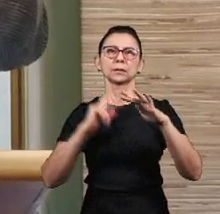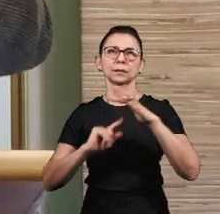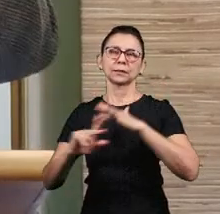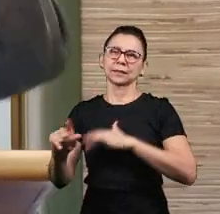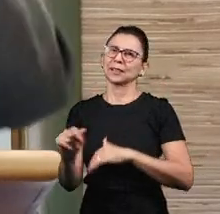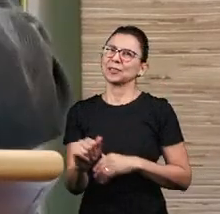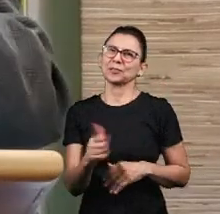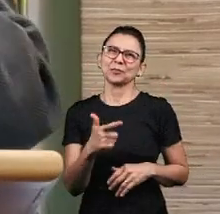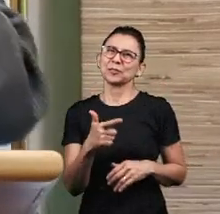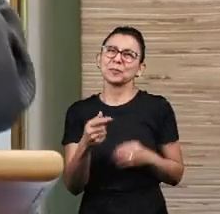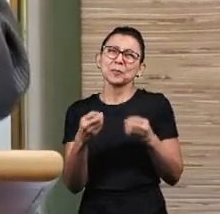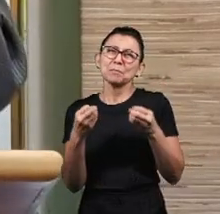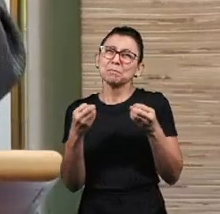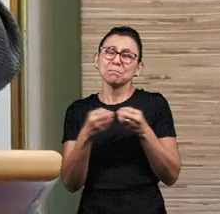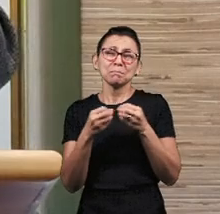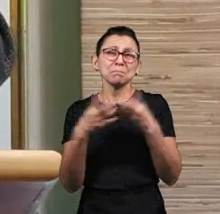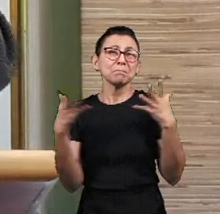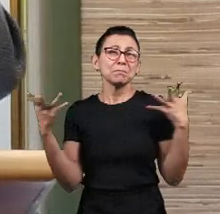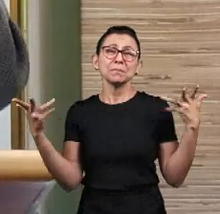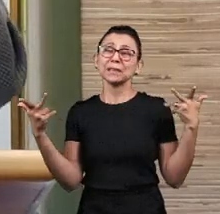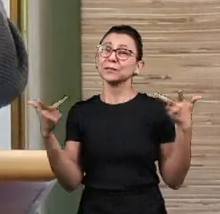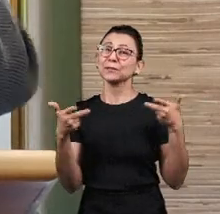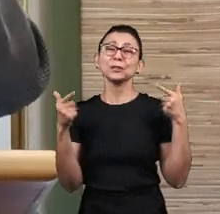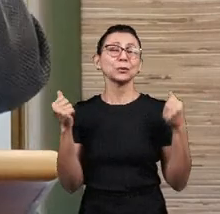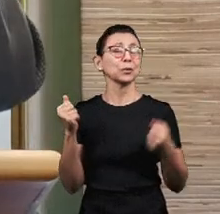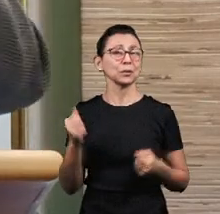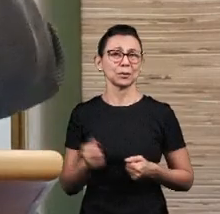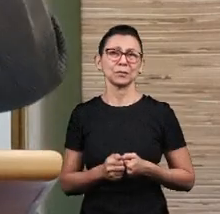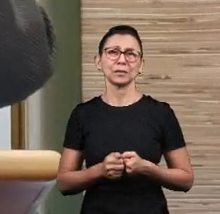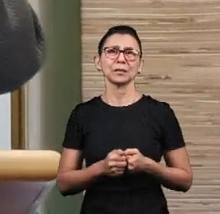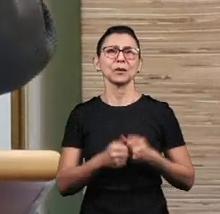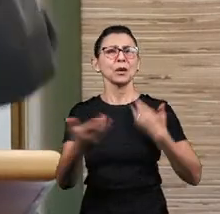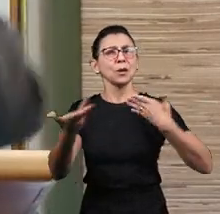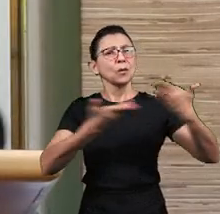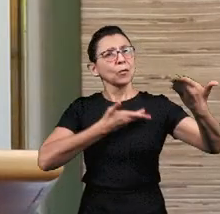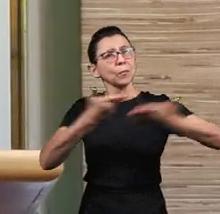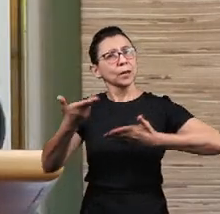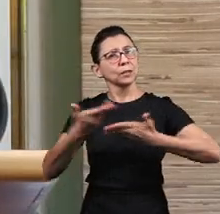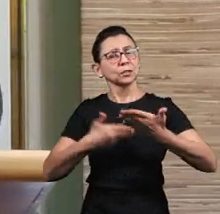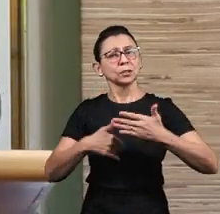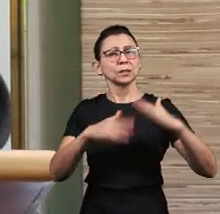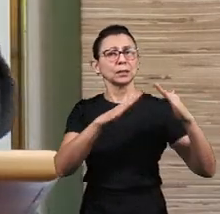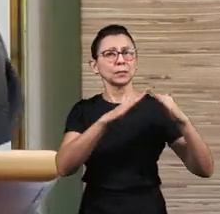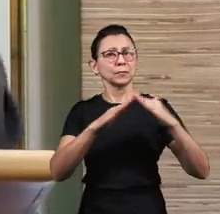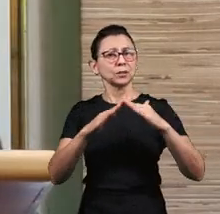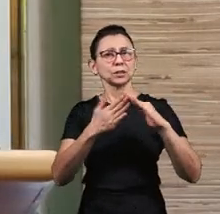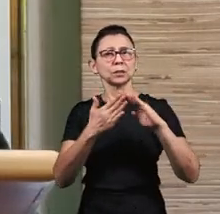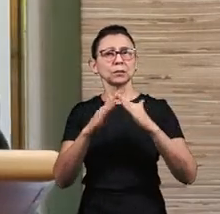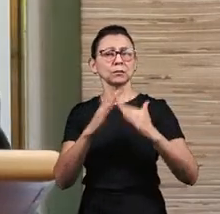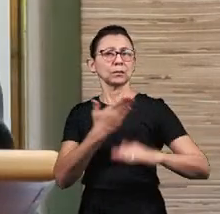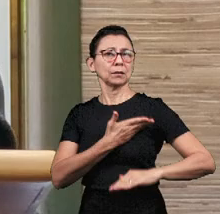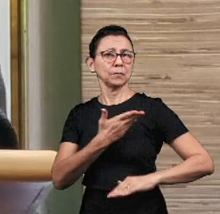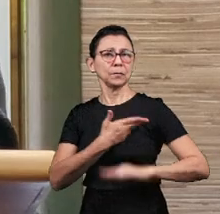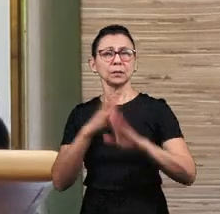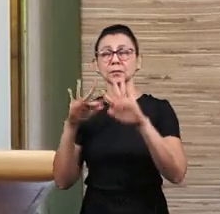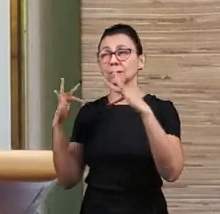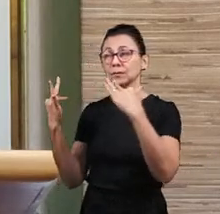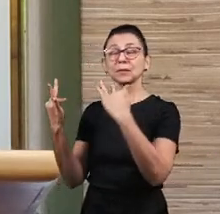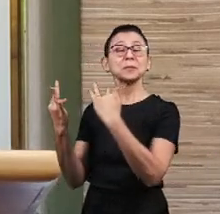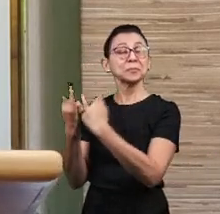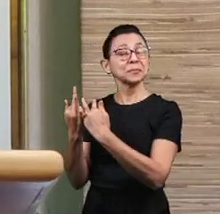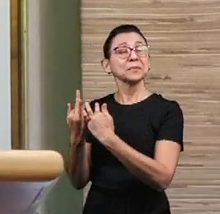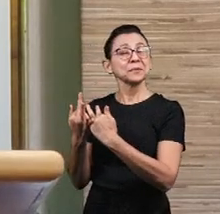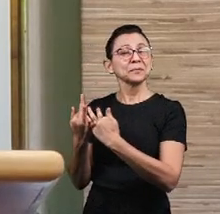une chose plus merveilleuse que cela. Envoyez cela à votre ami et là, on trouve la